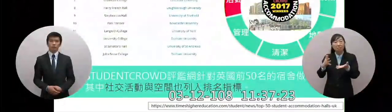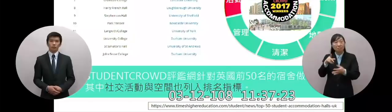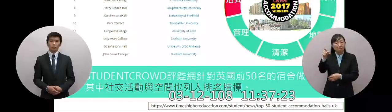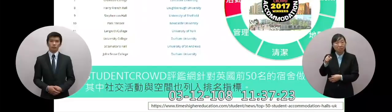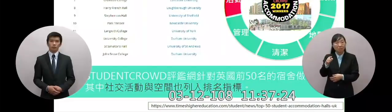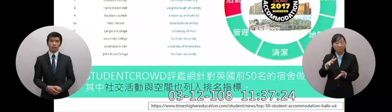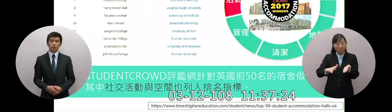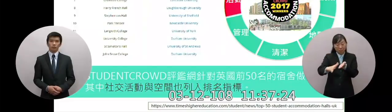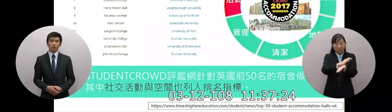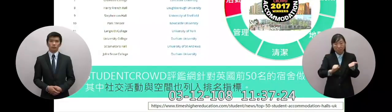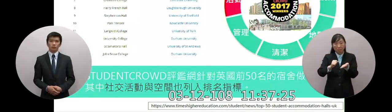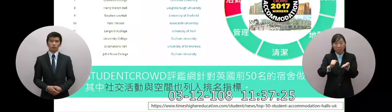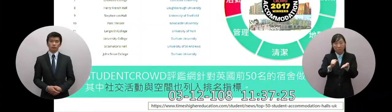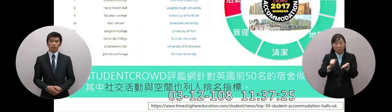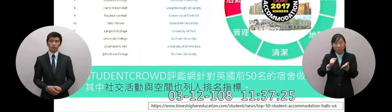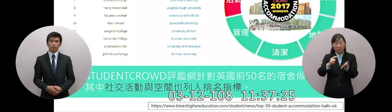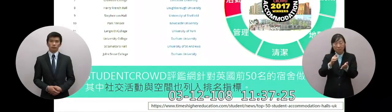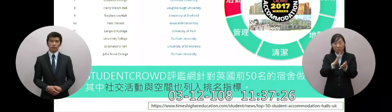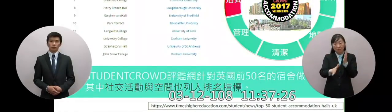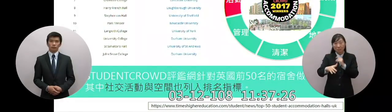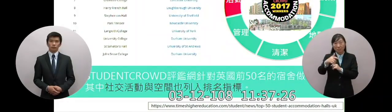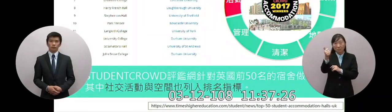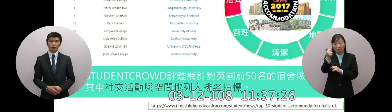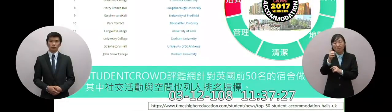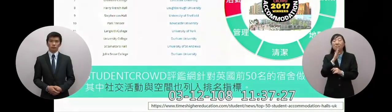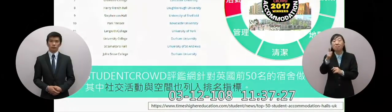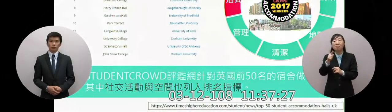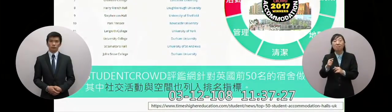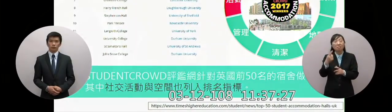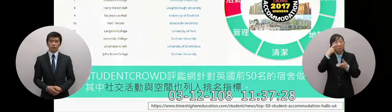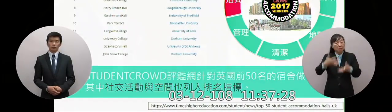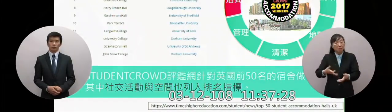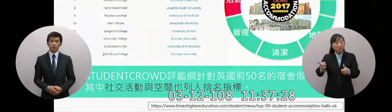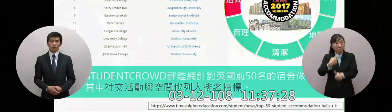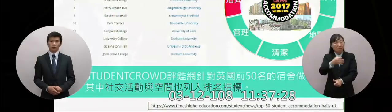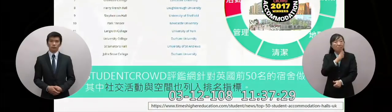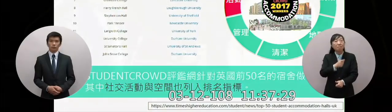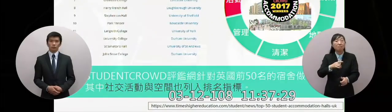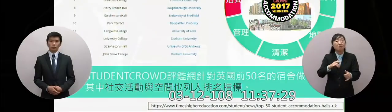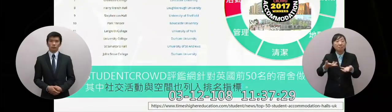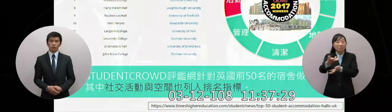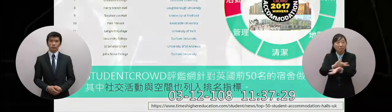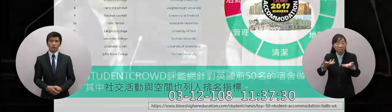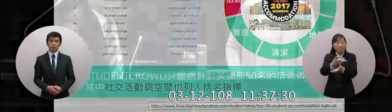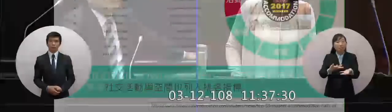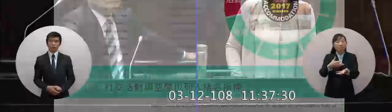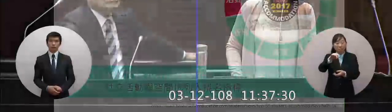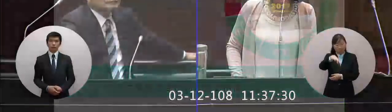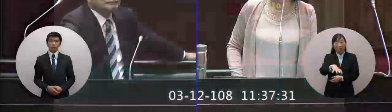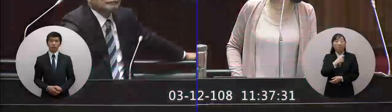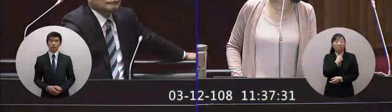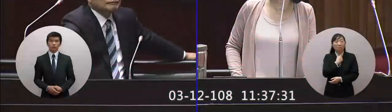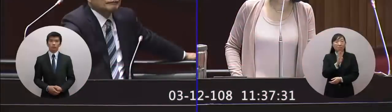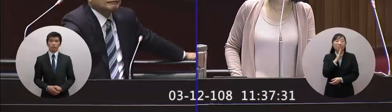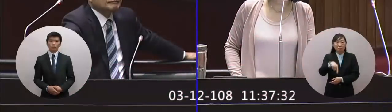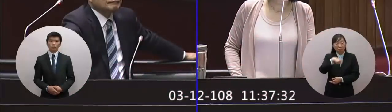全国的50个最好的宿舍做出了排名，他们首重社交跟交流空间。台